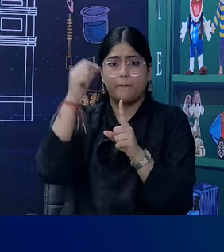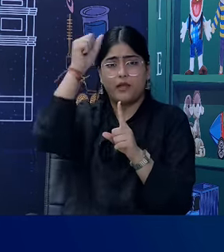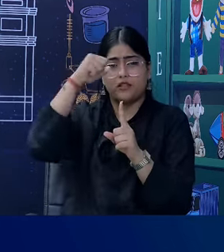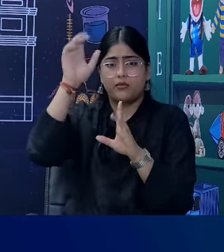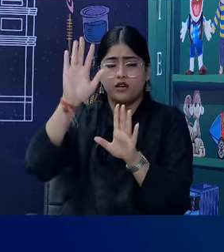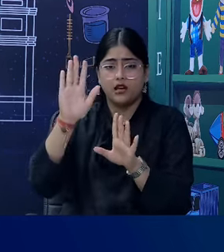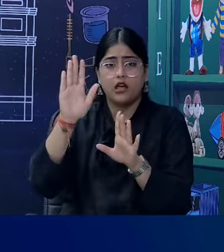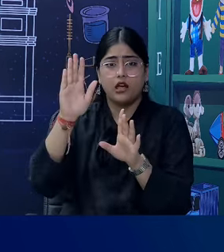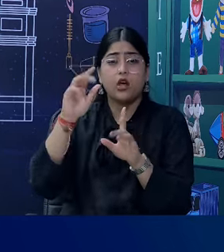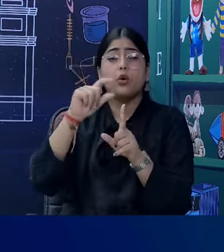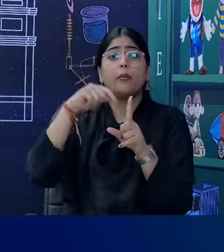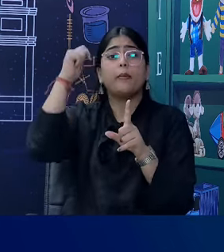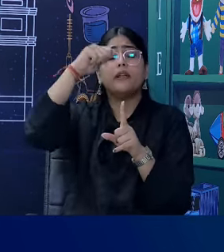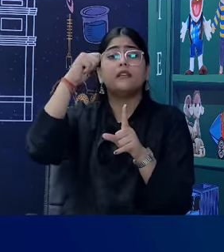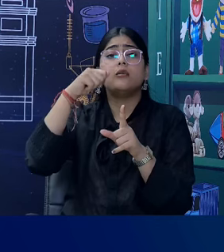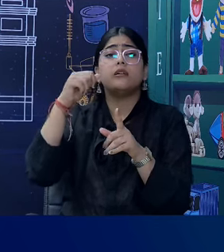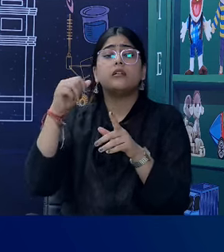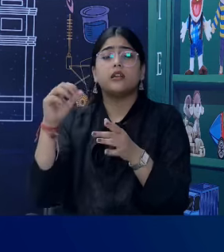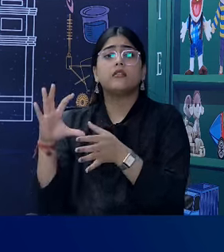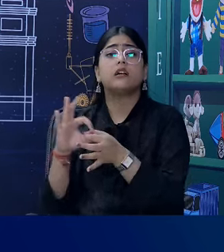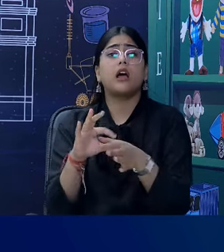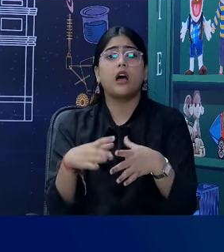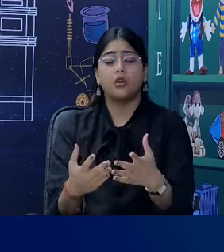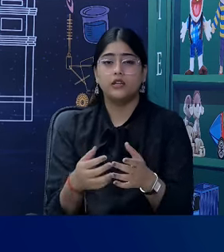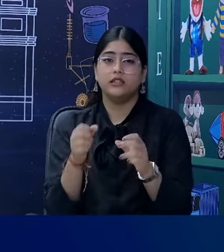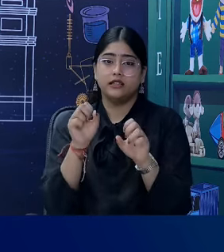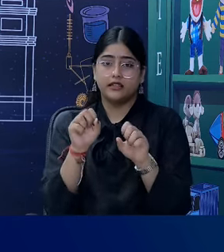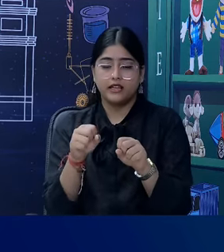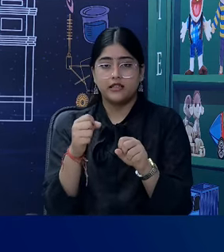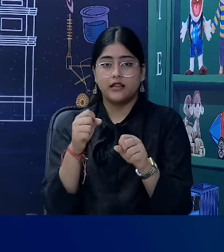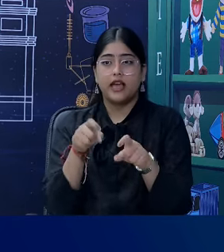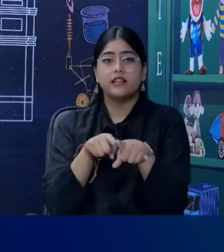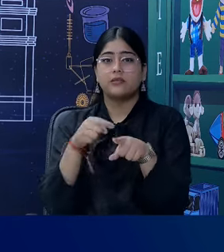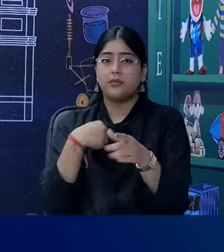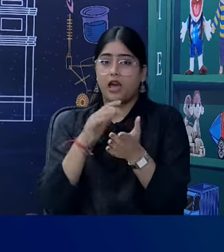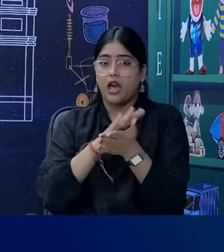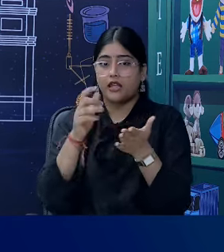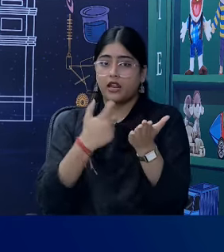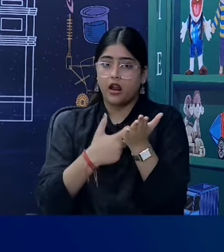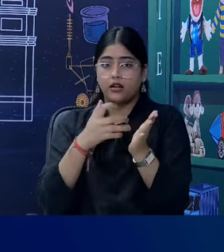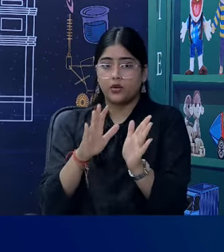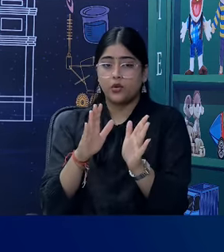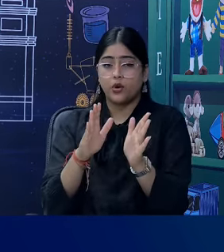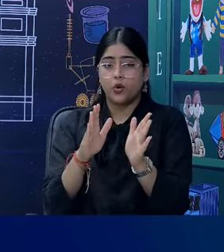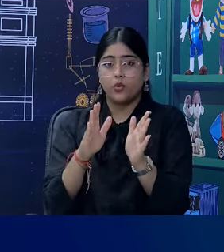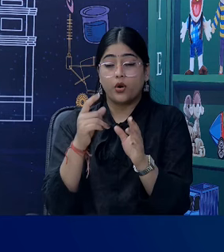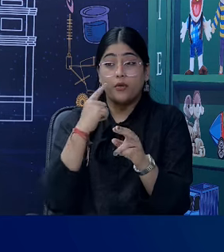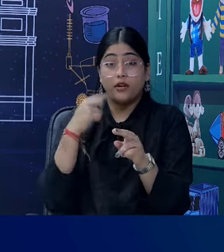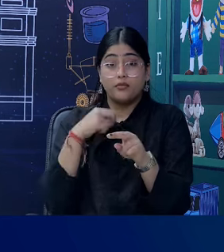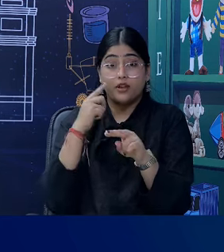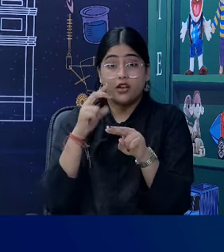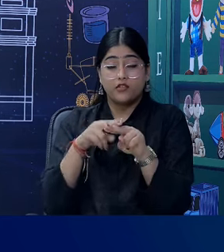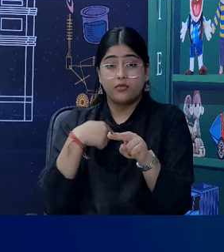ही होना तो आप कहां से रिलेट करेंगे कोई हम अक्सर वैसे मैं तो हरियाणा से हूं लेकिन लोग कहेंगे कि पंजाब से हूं